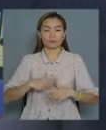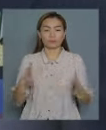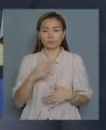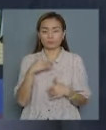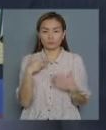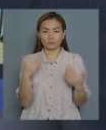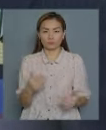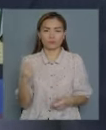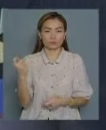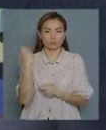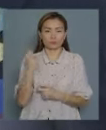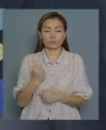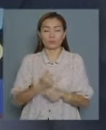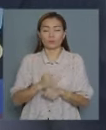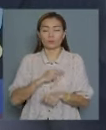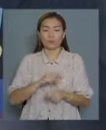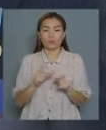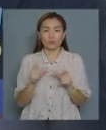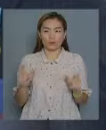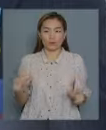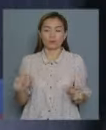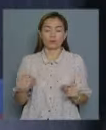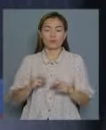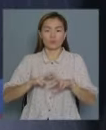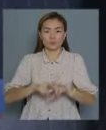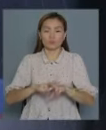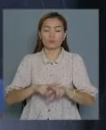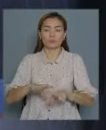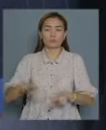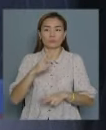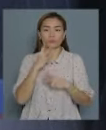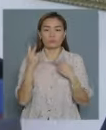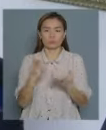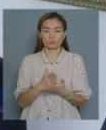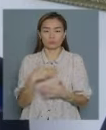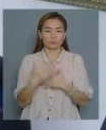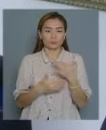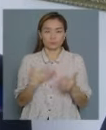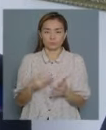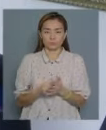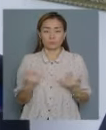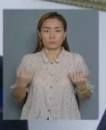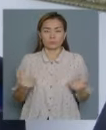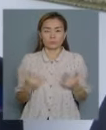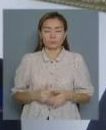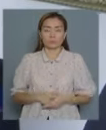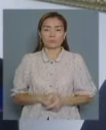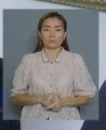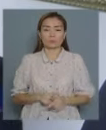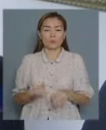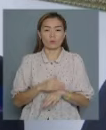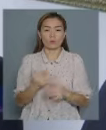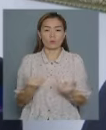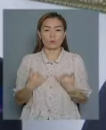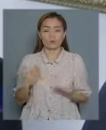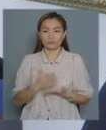Осындай мал баққаның арқасында беттен көрініп, сонау бастарымен айналып күні өсінге дейін жақсылықтарыңызды көріп